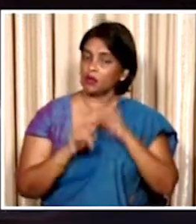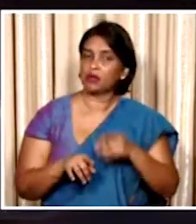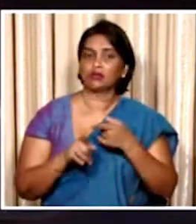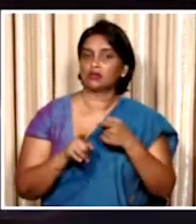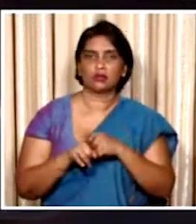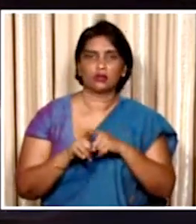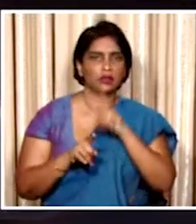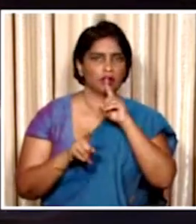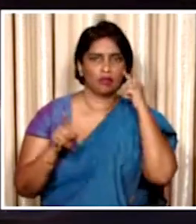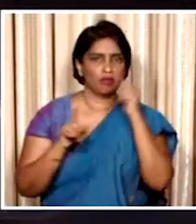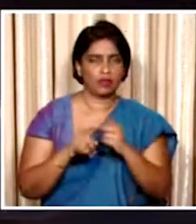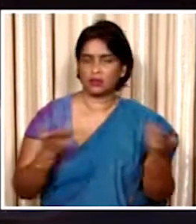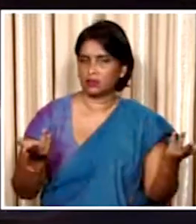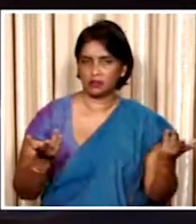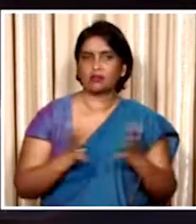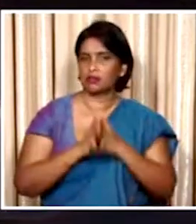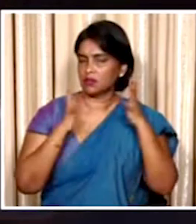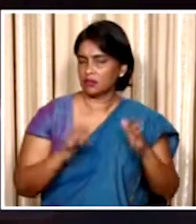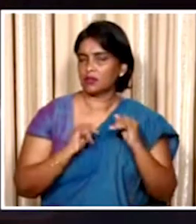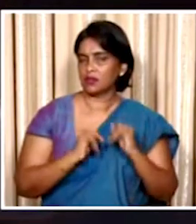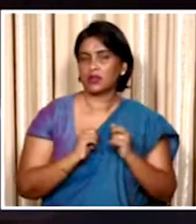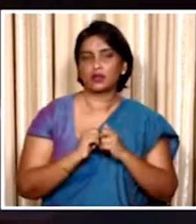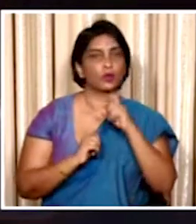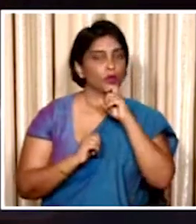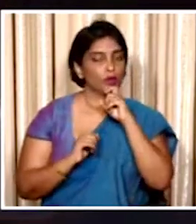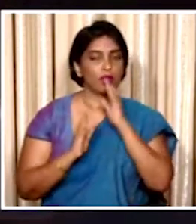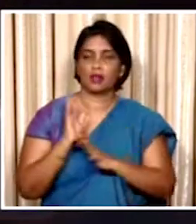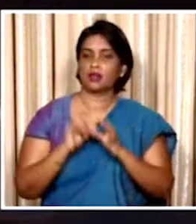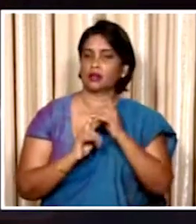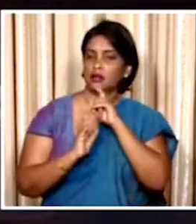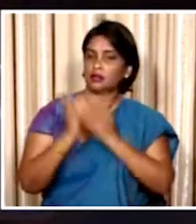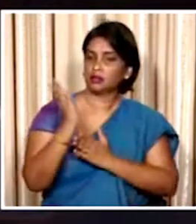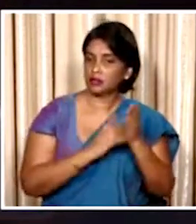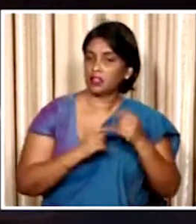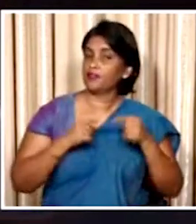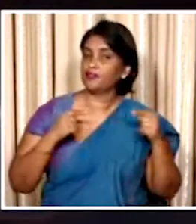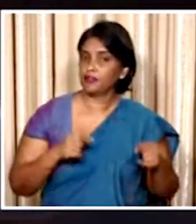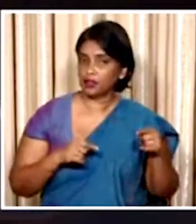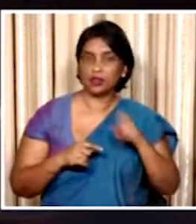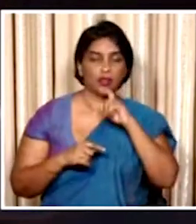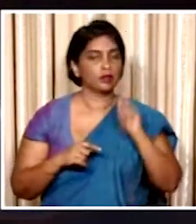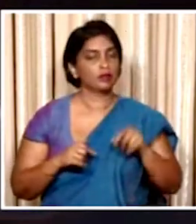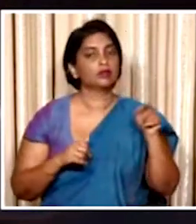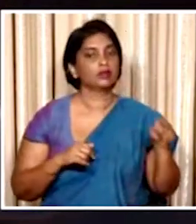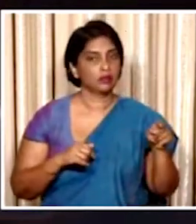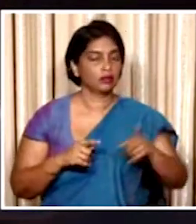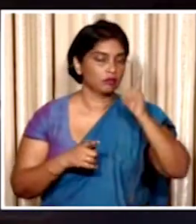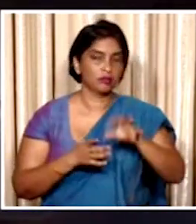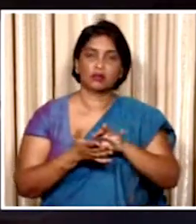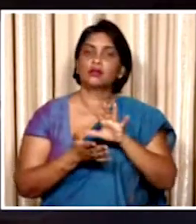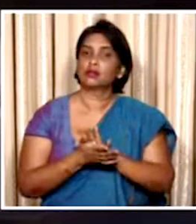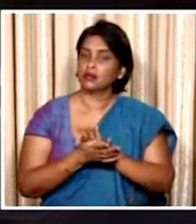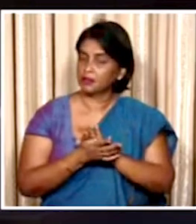කිසිදු සඳහනක් කරේ නැහැ. ඉතාම බරපතලයි. ඉතින් අධිකරණ ඇමතිතුමා දාපු නඩුවකට එරෙහිව දිසා විනිසුරුවරයෙක් තීන්දුවක් දුන්නයි